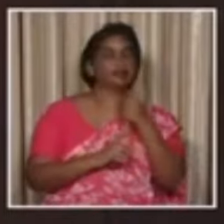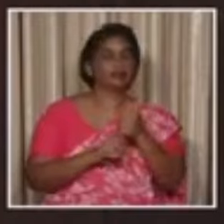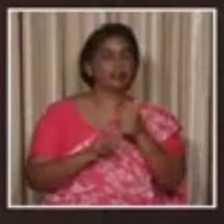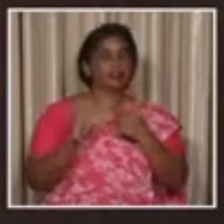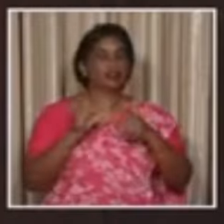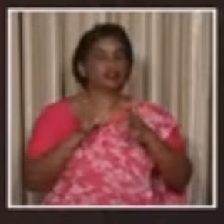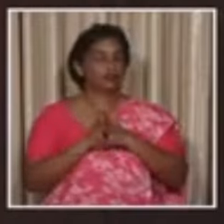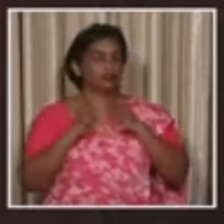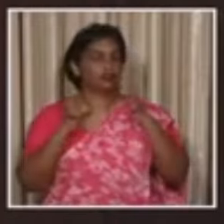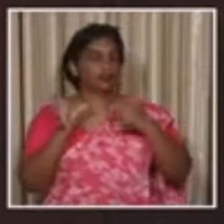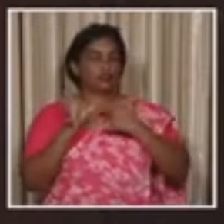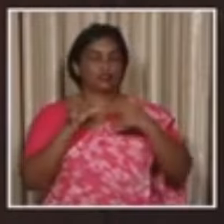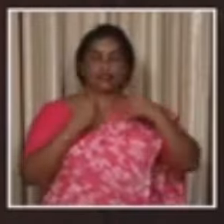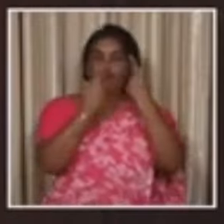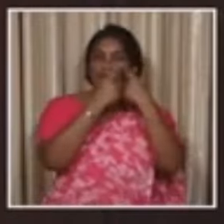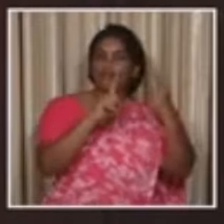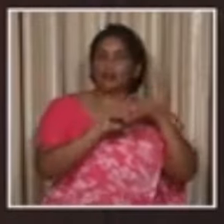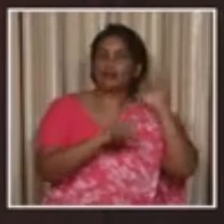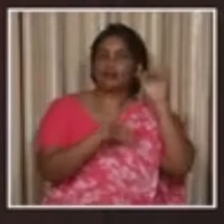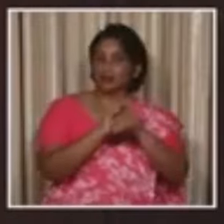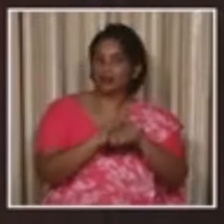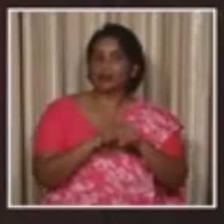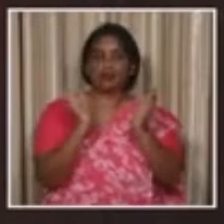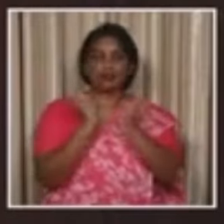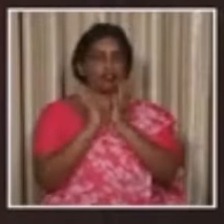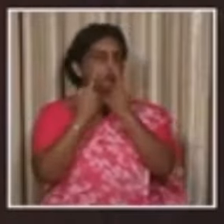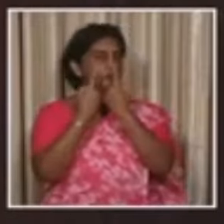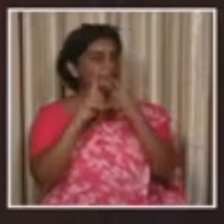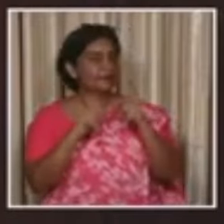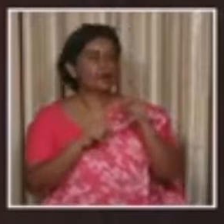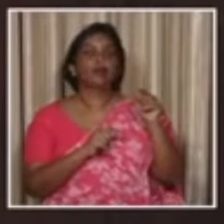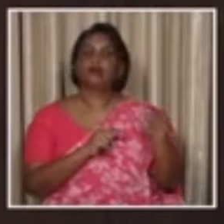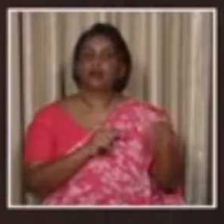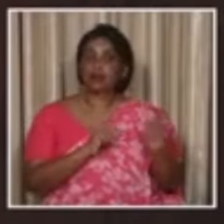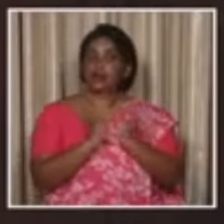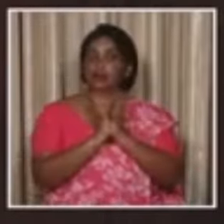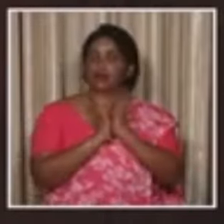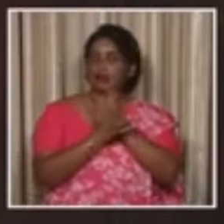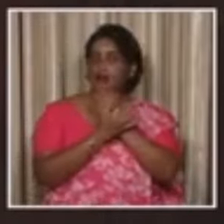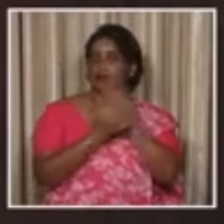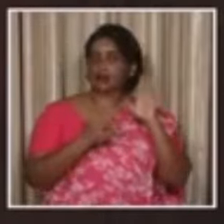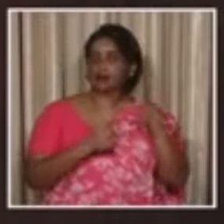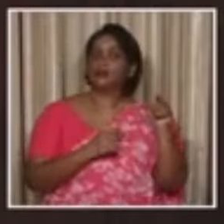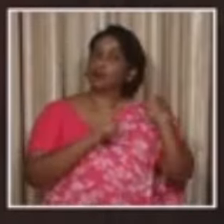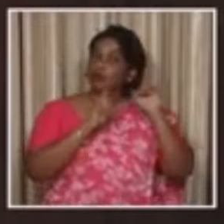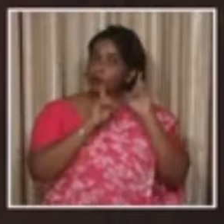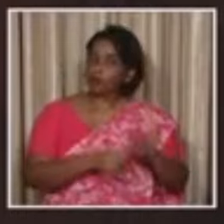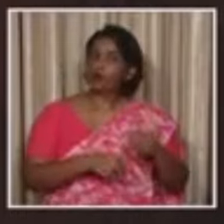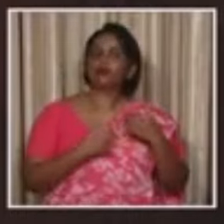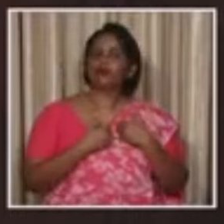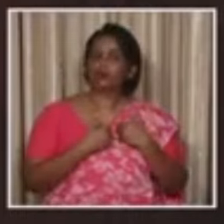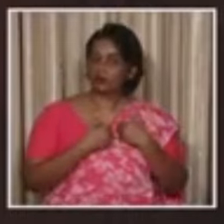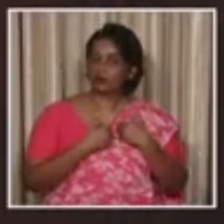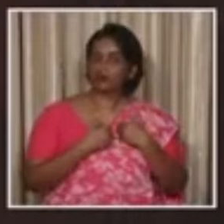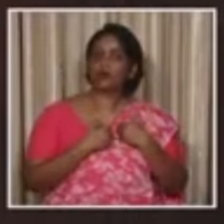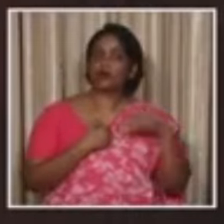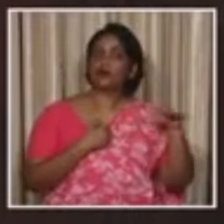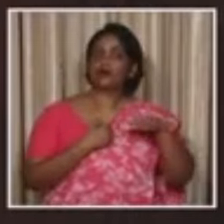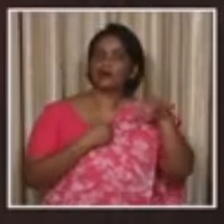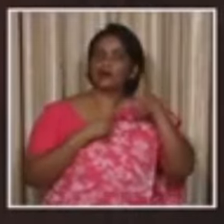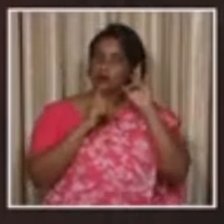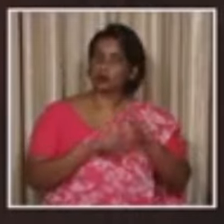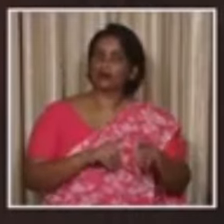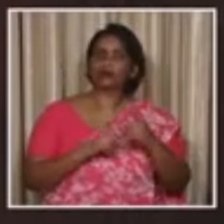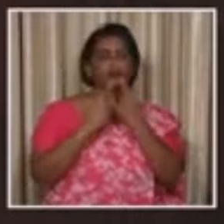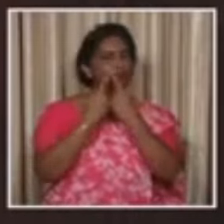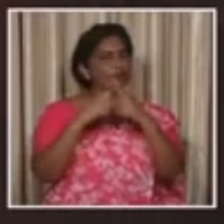සත්තු විශාල එක එක ජාති සත්තු හිටියාම එක එක ජාතියේ ගස් කොළන් තිබ්බහම තමයි ඒ කැලේ එක අලංකාරත්වය. ඒ නිසා ඒ වගේ තමයි අපේ සමාජය ගත්තාම එක